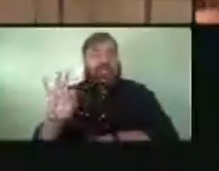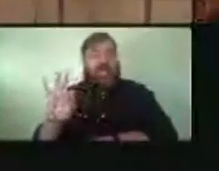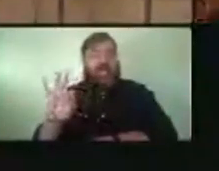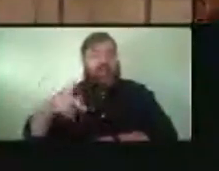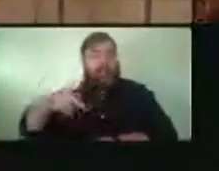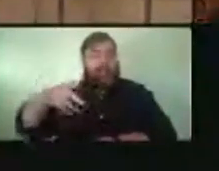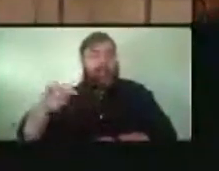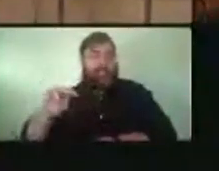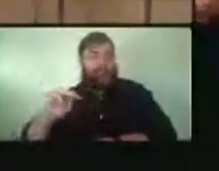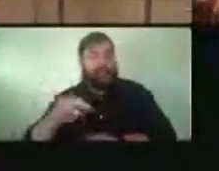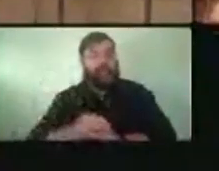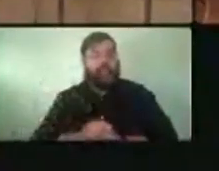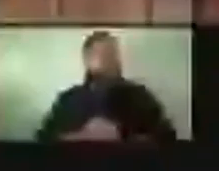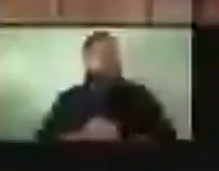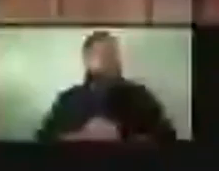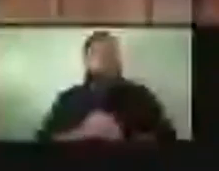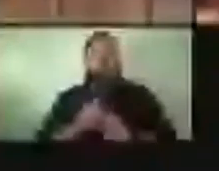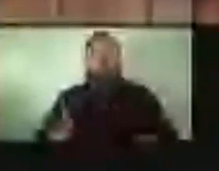na